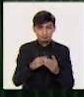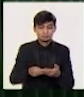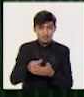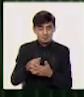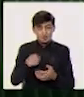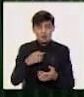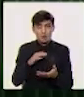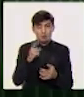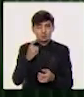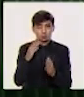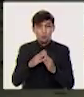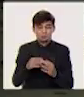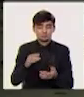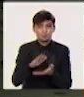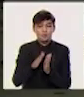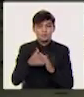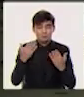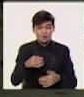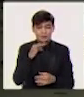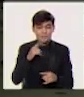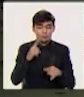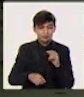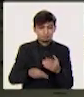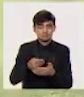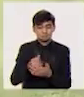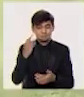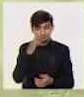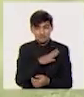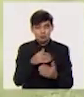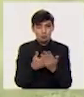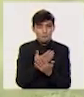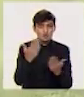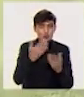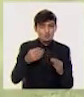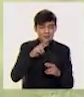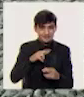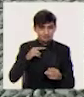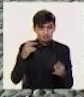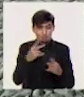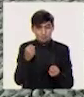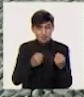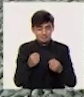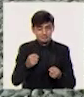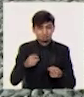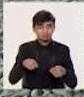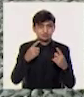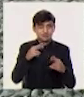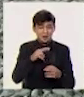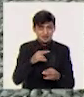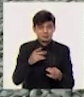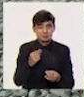иесімен келіседі. Алайда мойындағы берешегінен тезірек құтылып, әрі жаңа фильмдерге қажетті көліктерді қайта қалпына келтіру